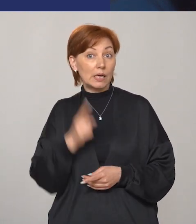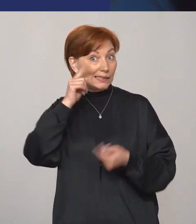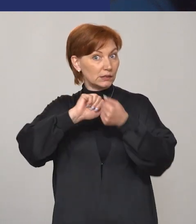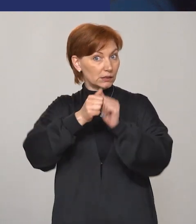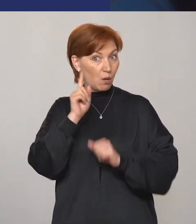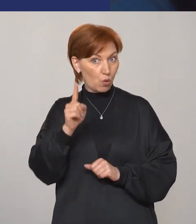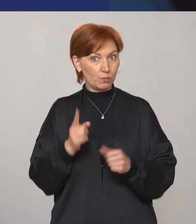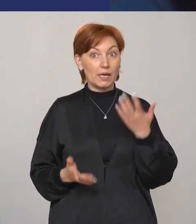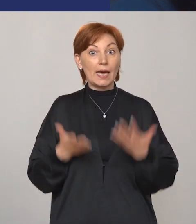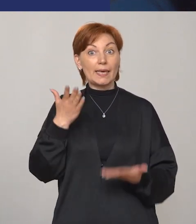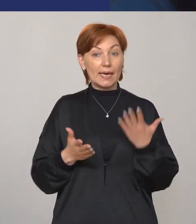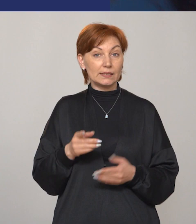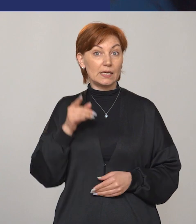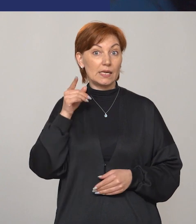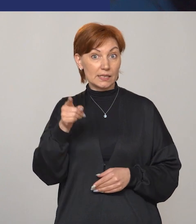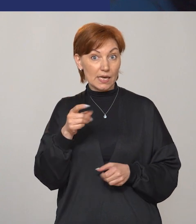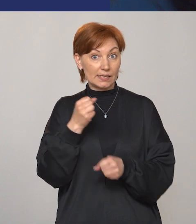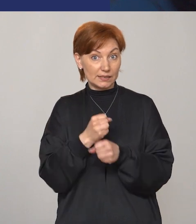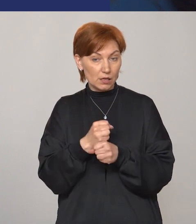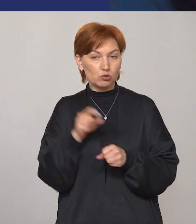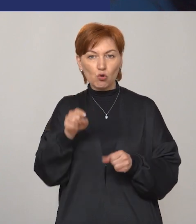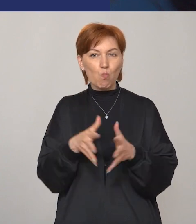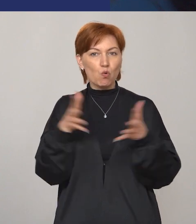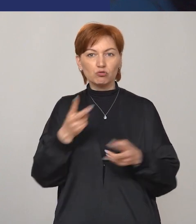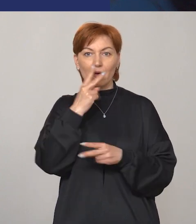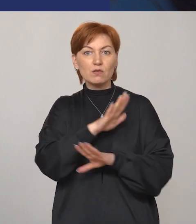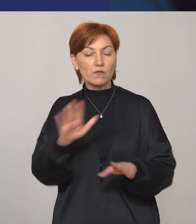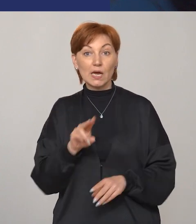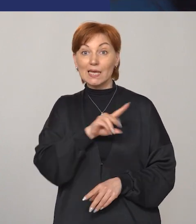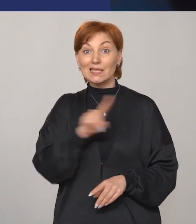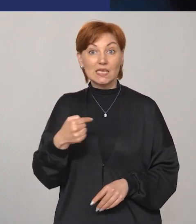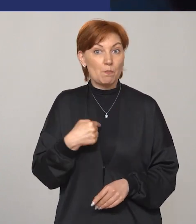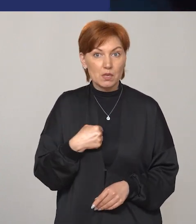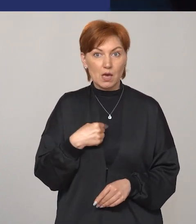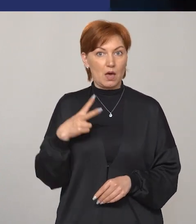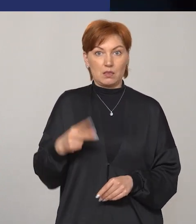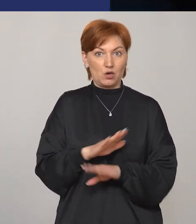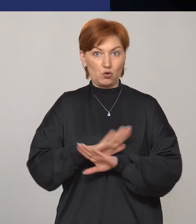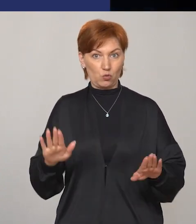Запомни, если ты это делаешь, то больше не увидишь меня на жизни.